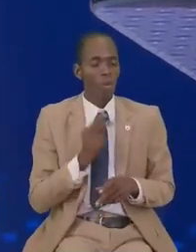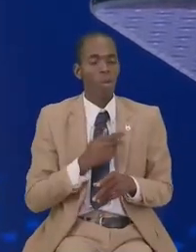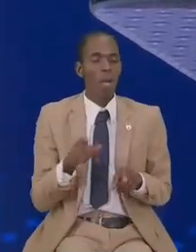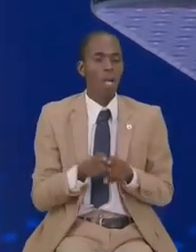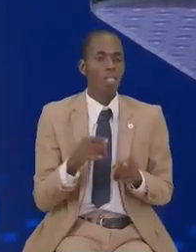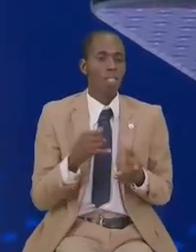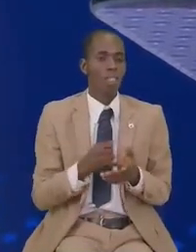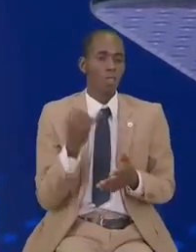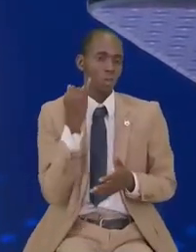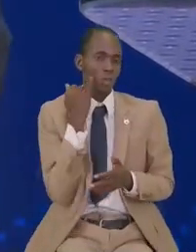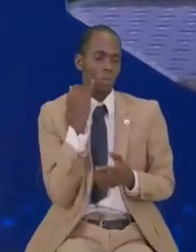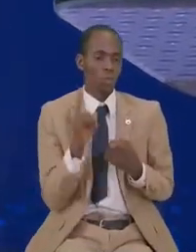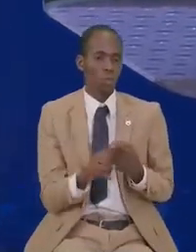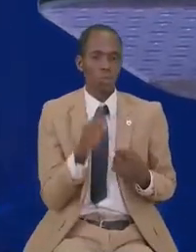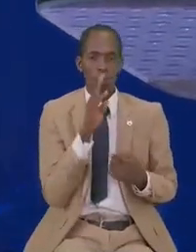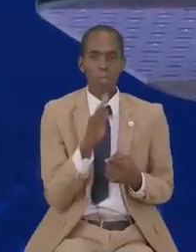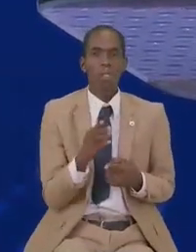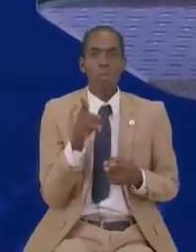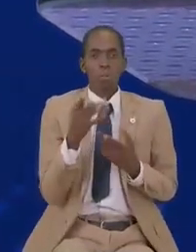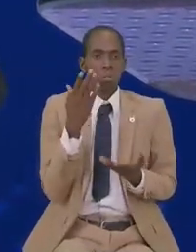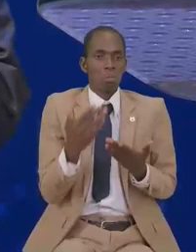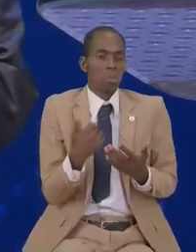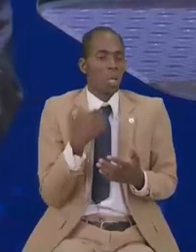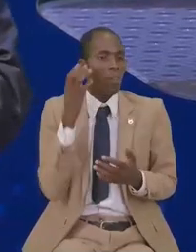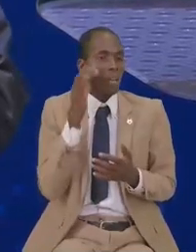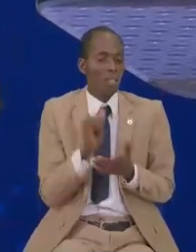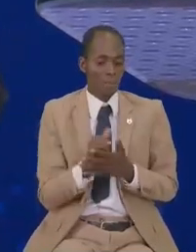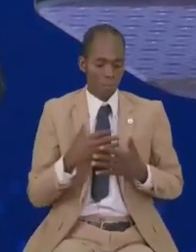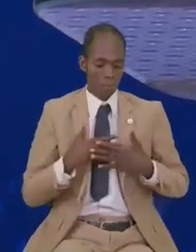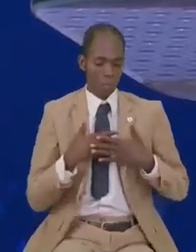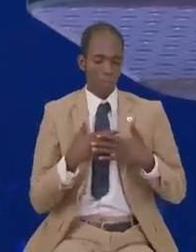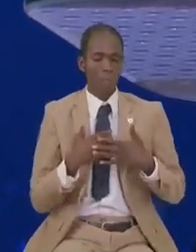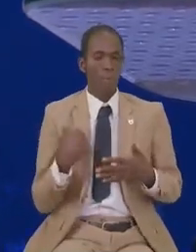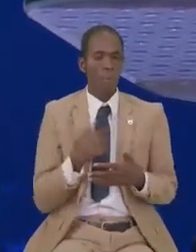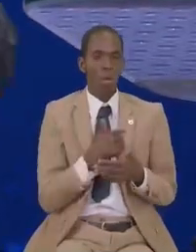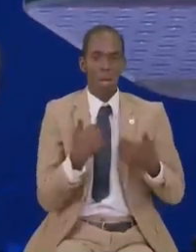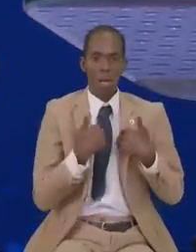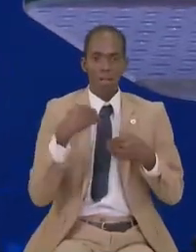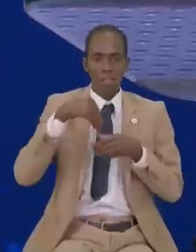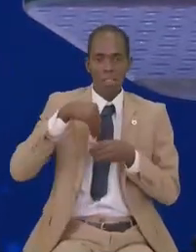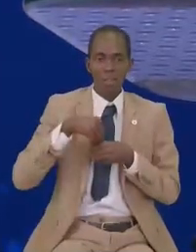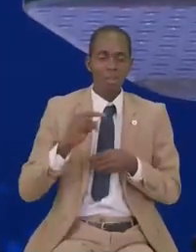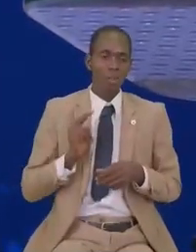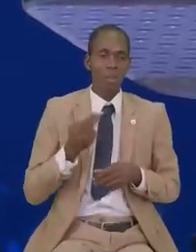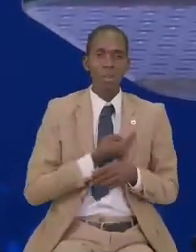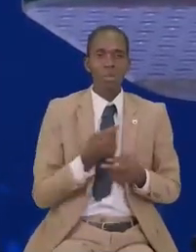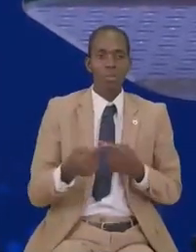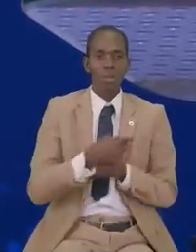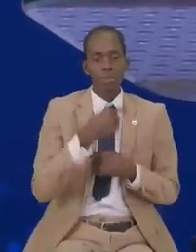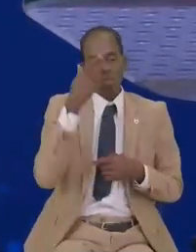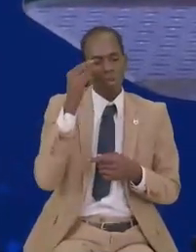ne prend pas soin de nous comme cela se doit. Vous aurez compris que l'air que nous respirons aujourd'hui à cause